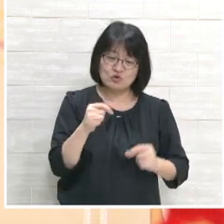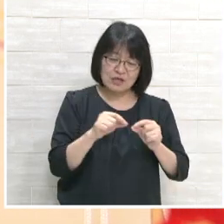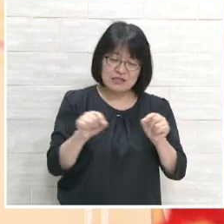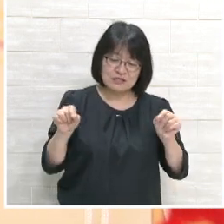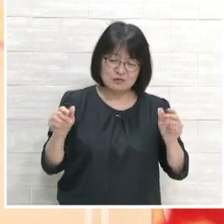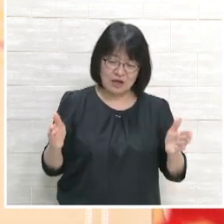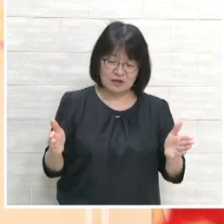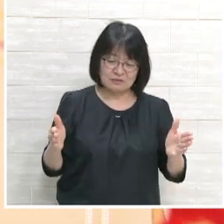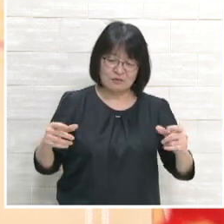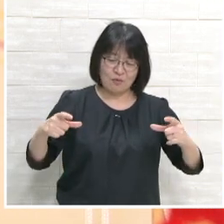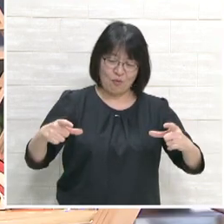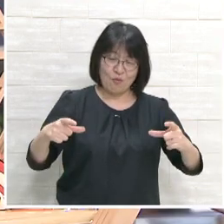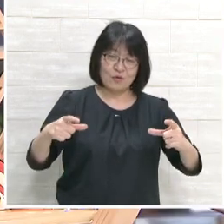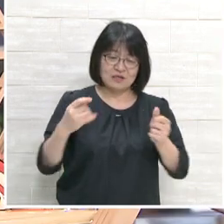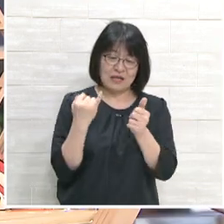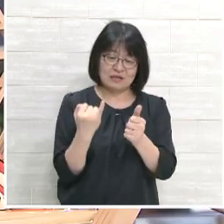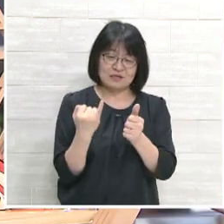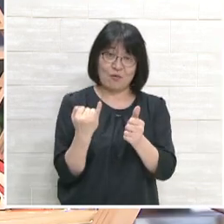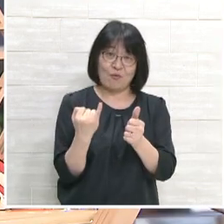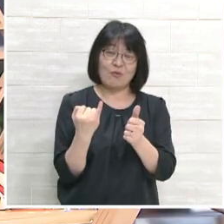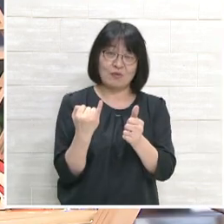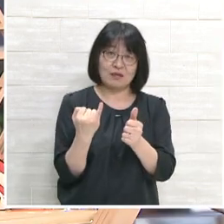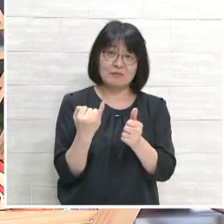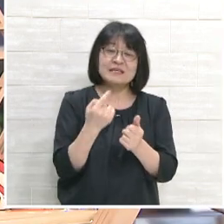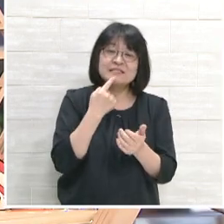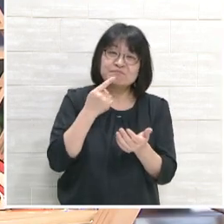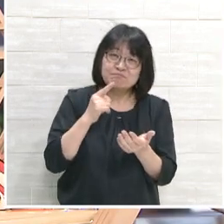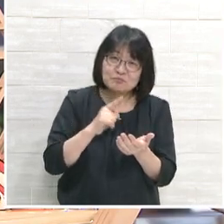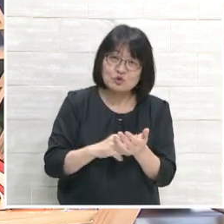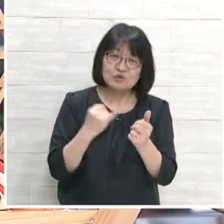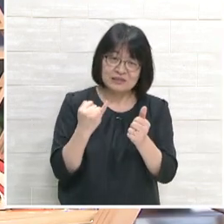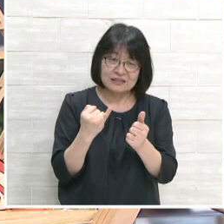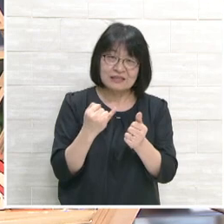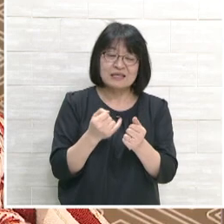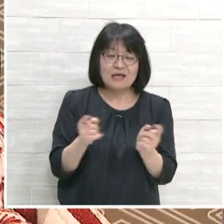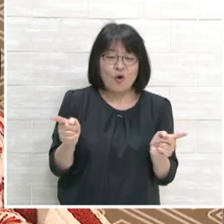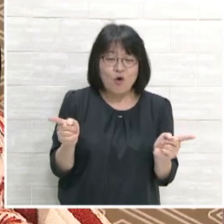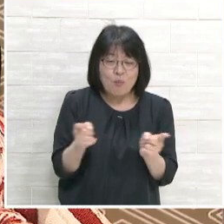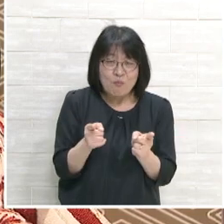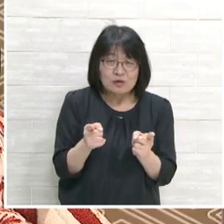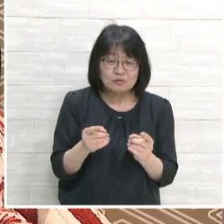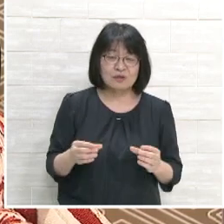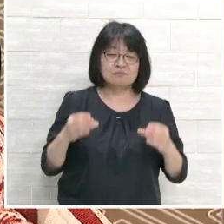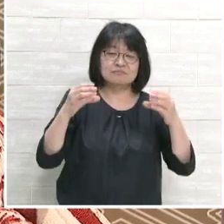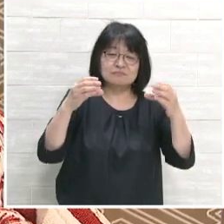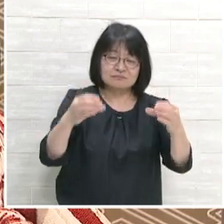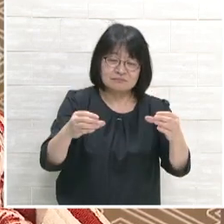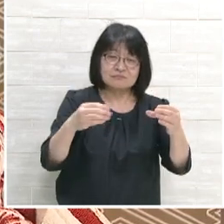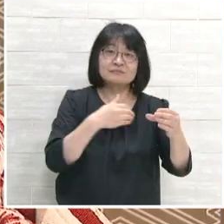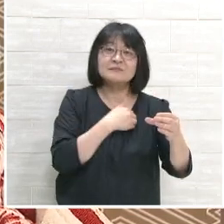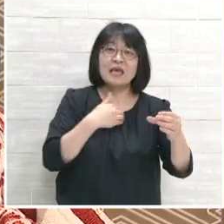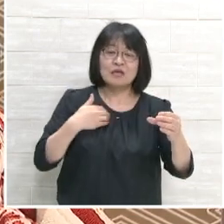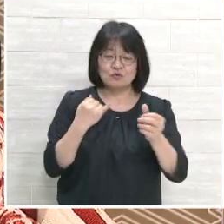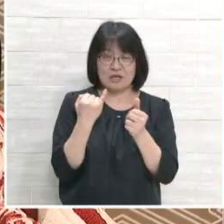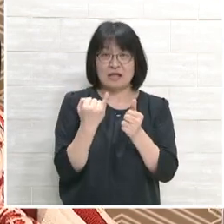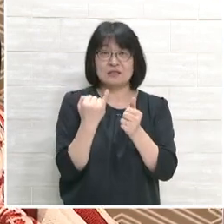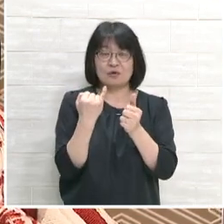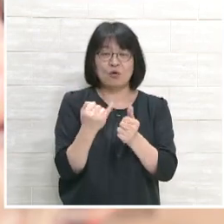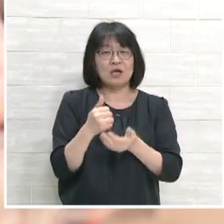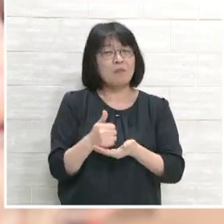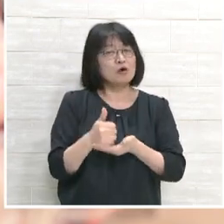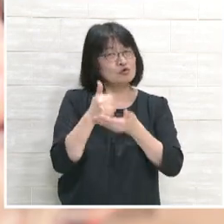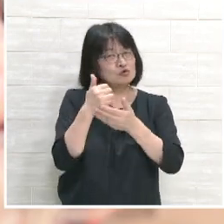形が揃っています。よりシンプルに、よりコンパクトに飾れるひな人形が主流になってきています